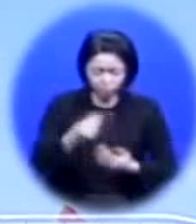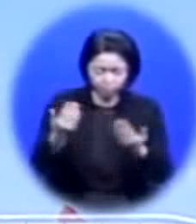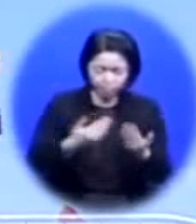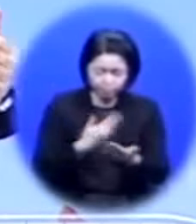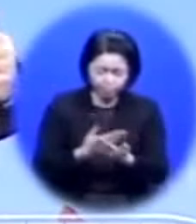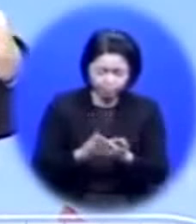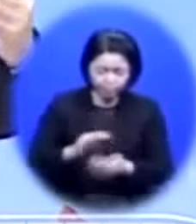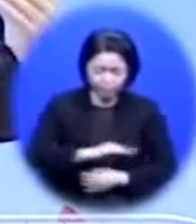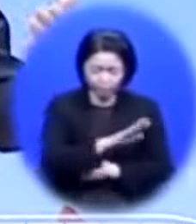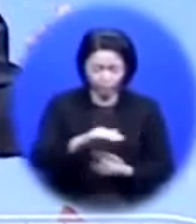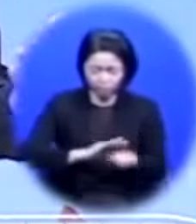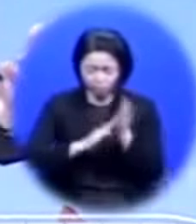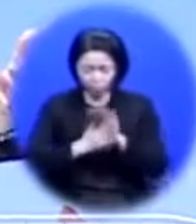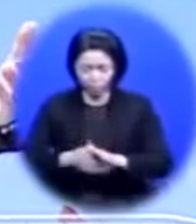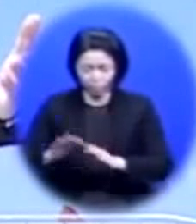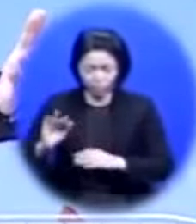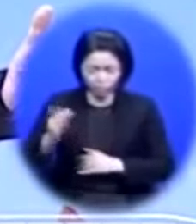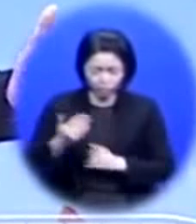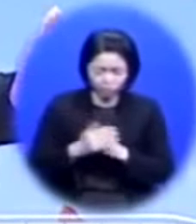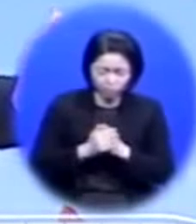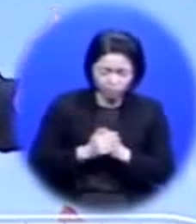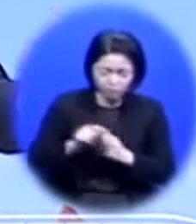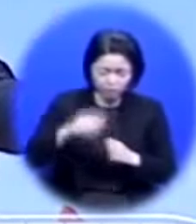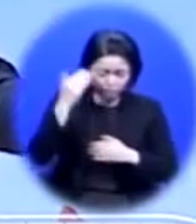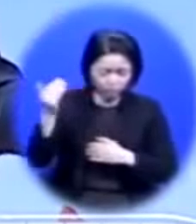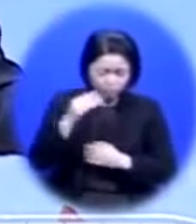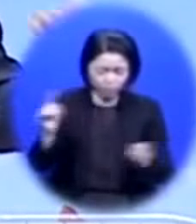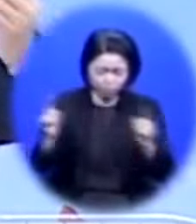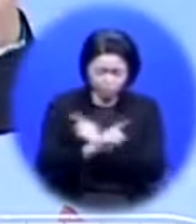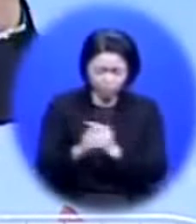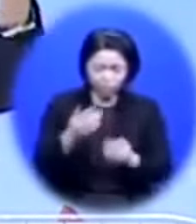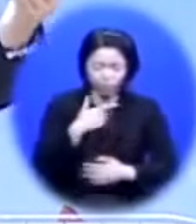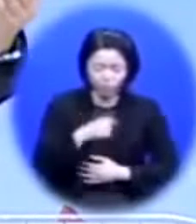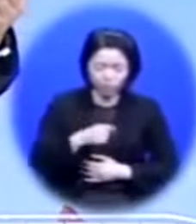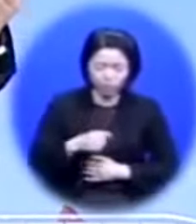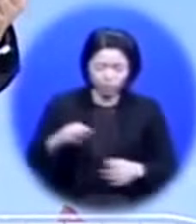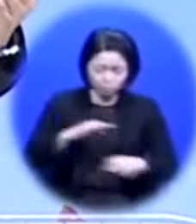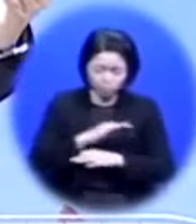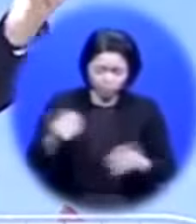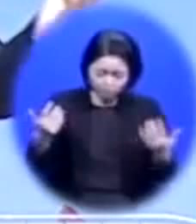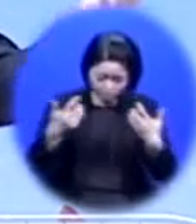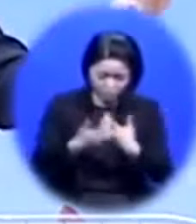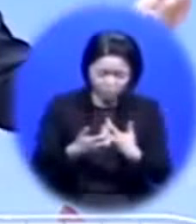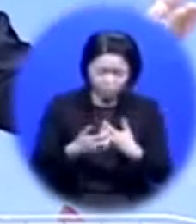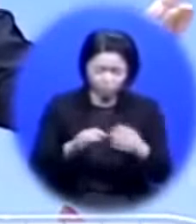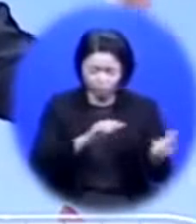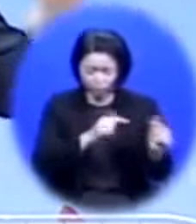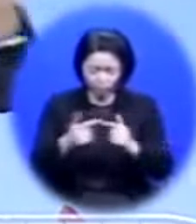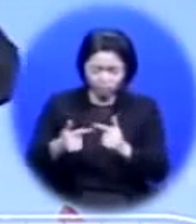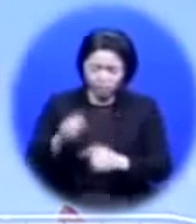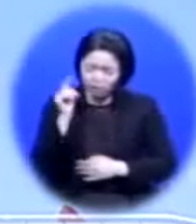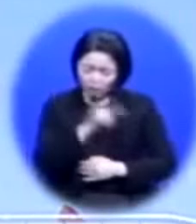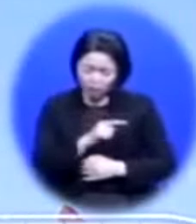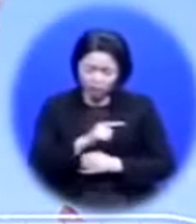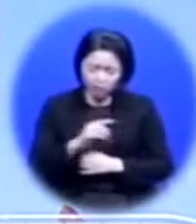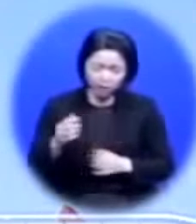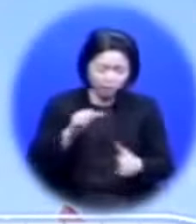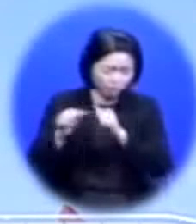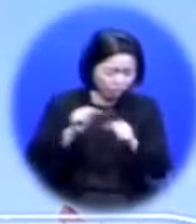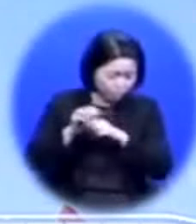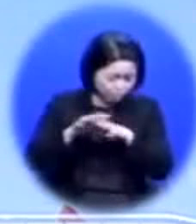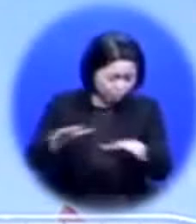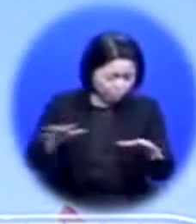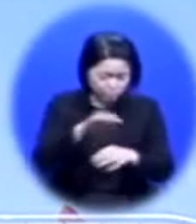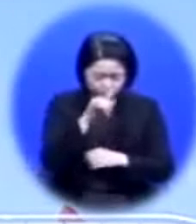변화됨으로이 한국 사회가 바꾸지 원합니다 아멘 불이가 가득하다고 하고 온갖 악한 소문들이 떠